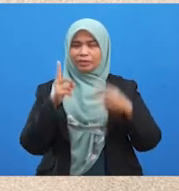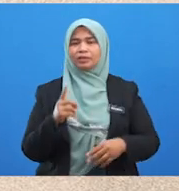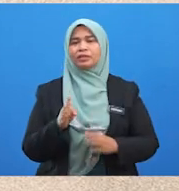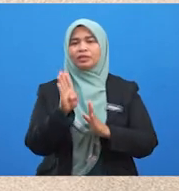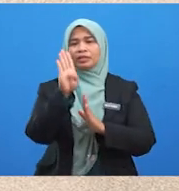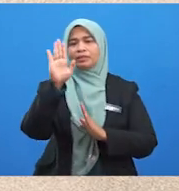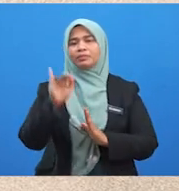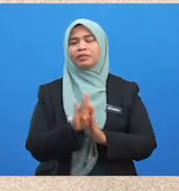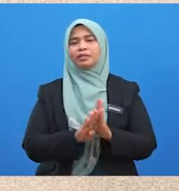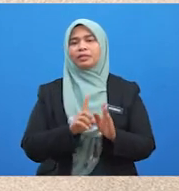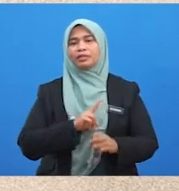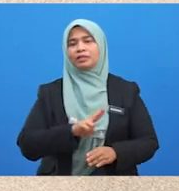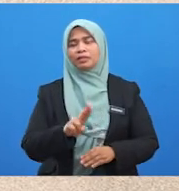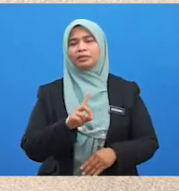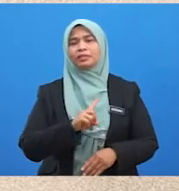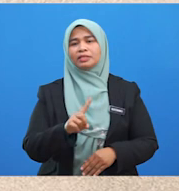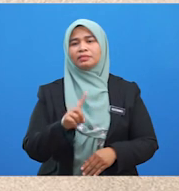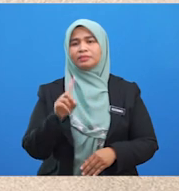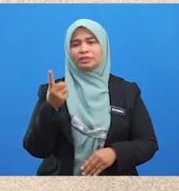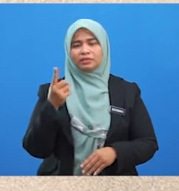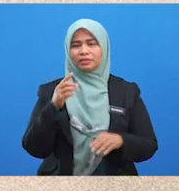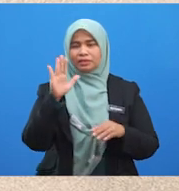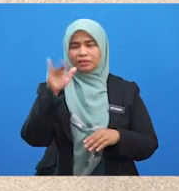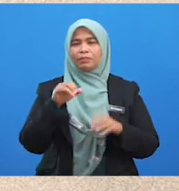yang layak untuk menjadi peguam syar'i.